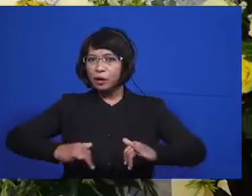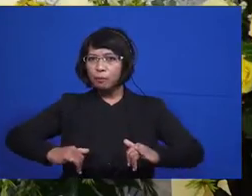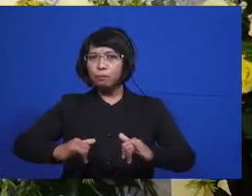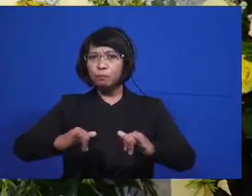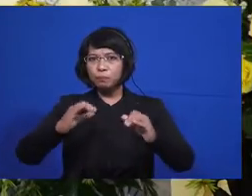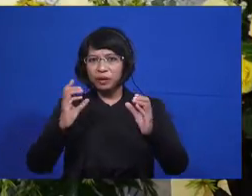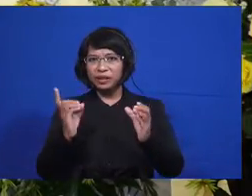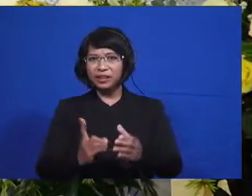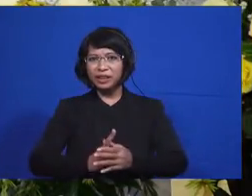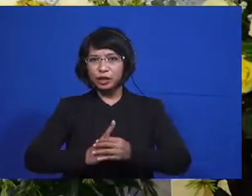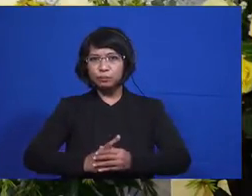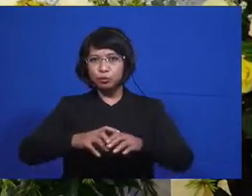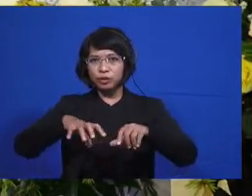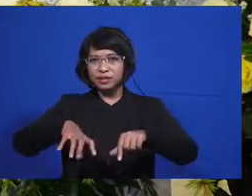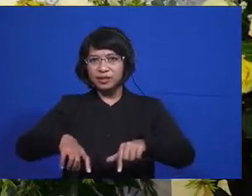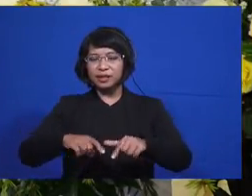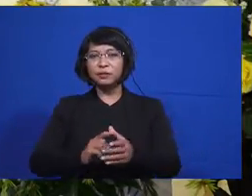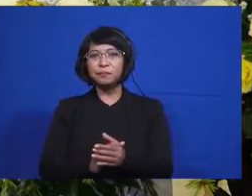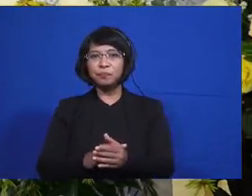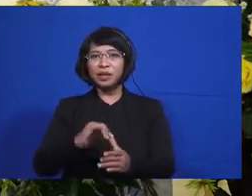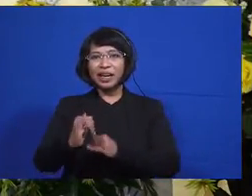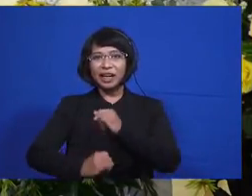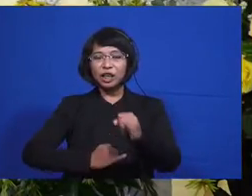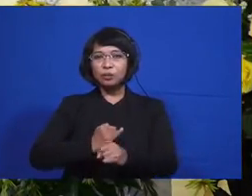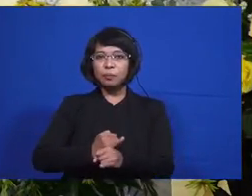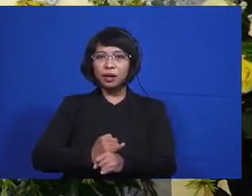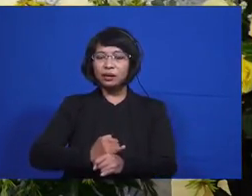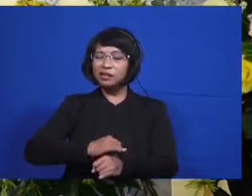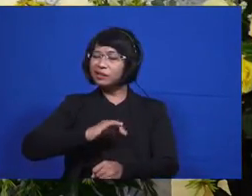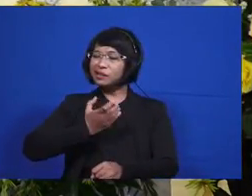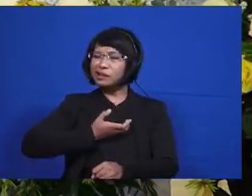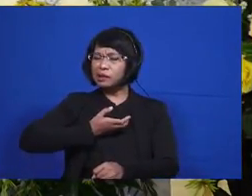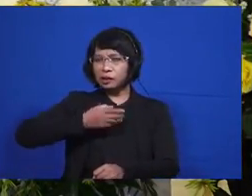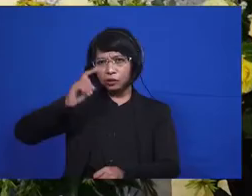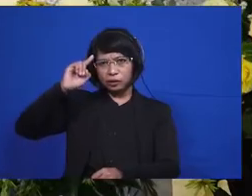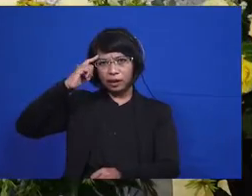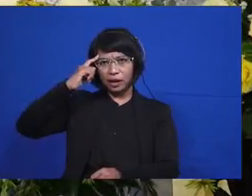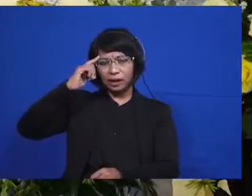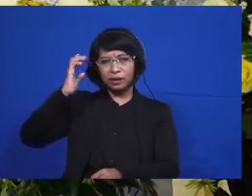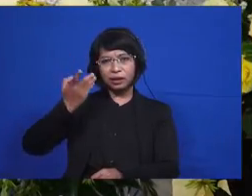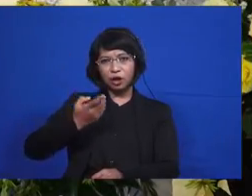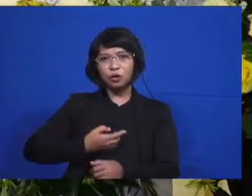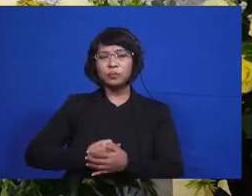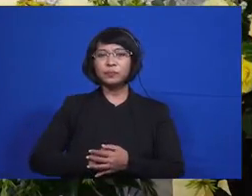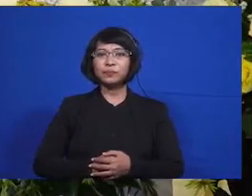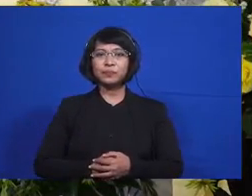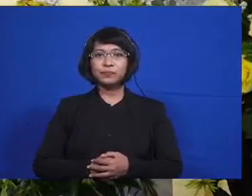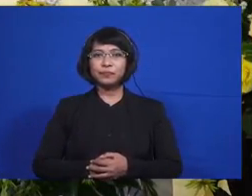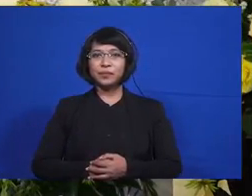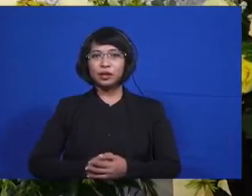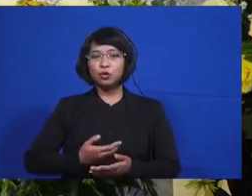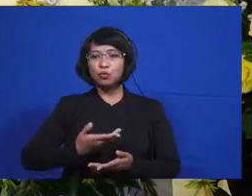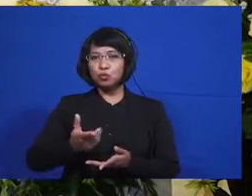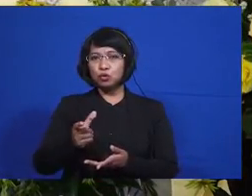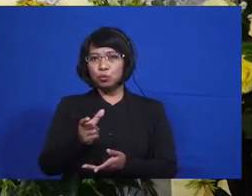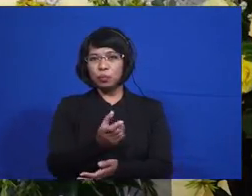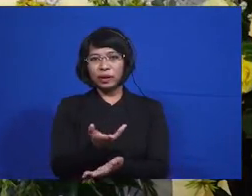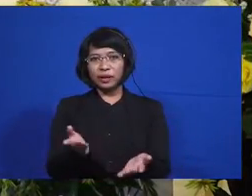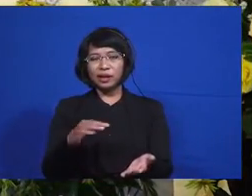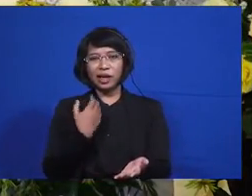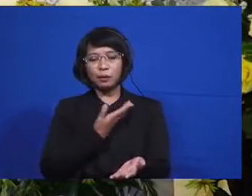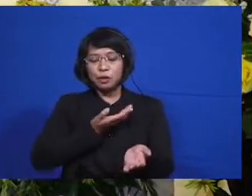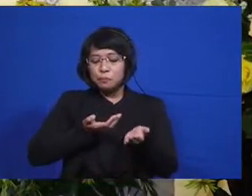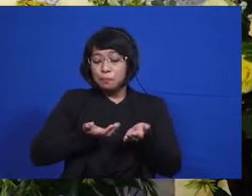sini, yang imannya kepadamu Engkau kenal dan baktinya Engkau maklumi. Bagi mereka kami